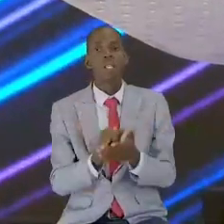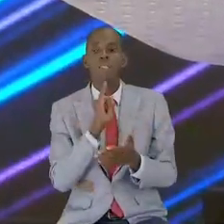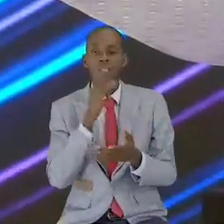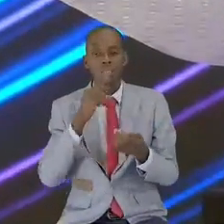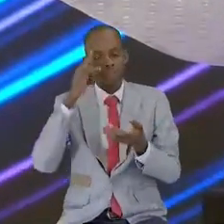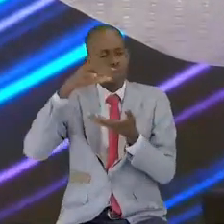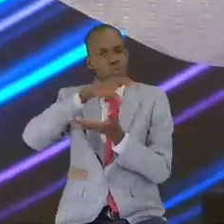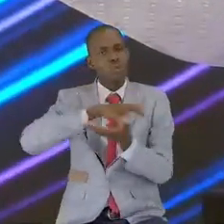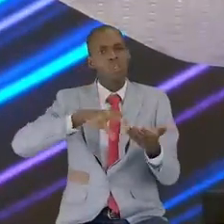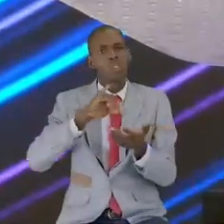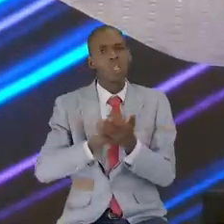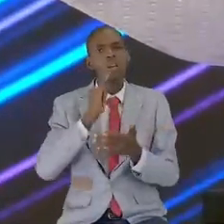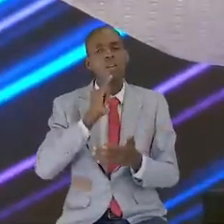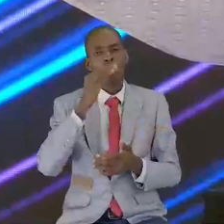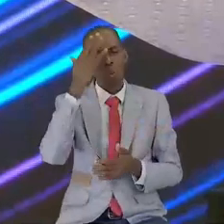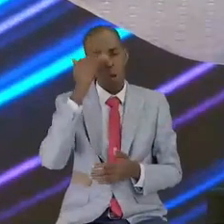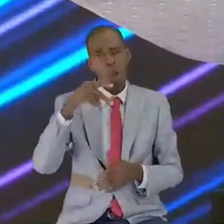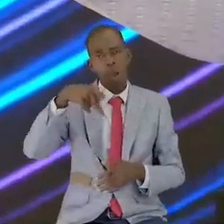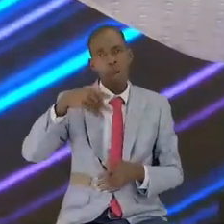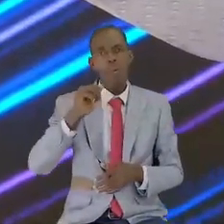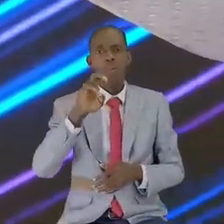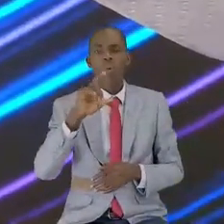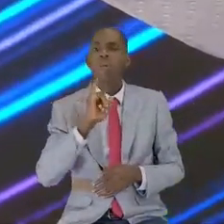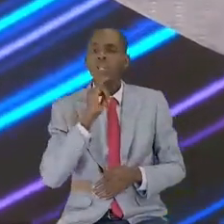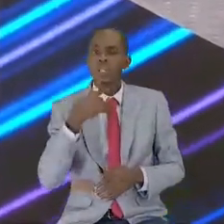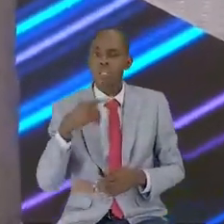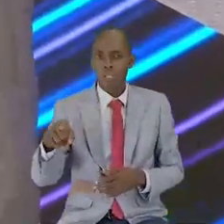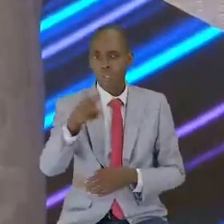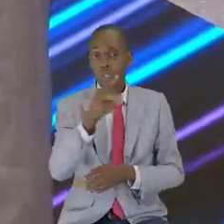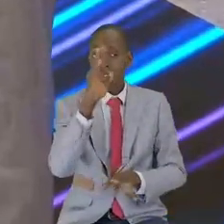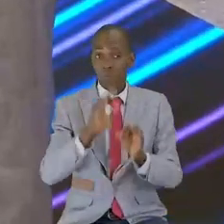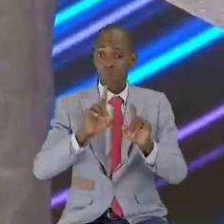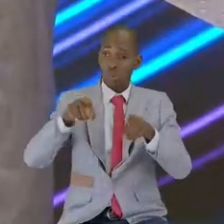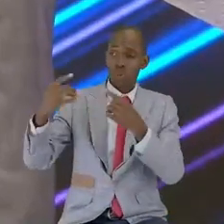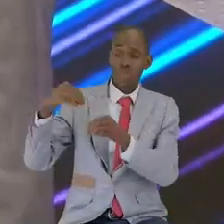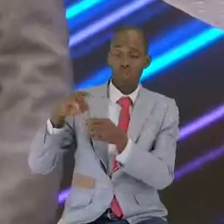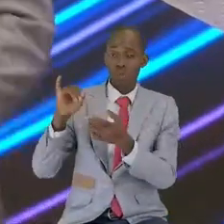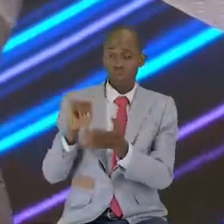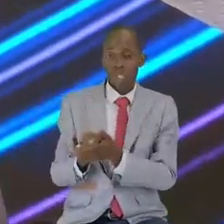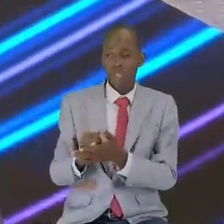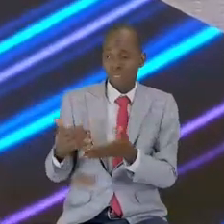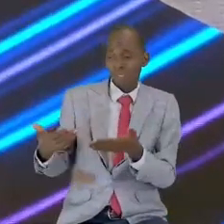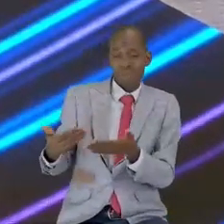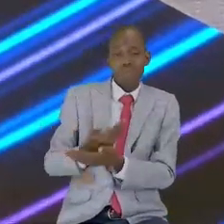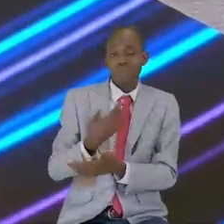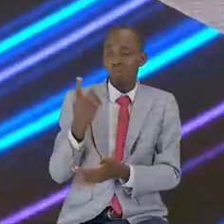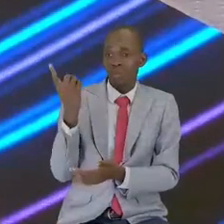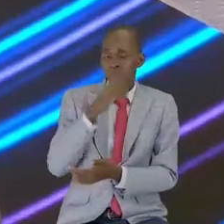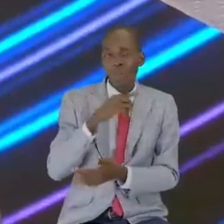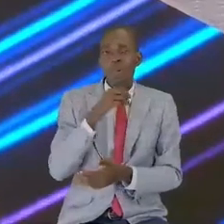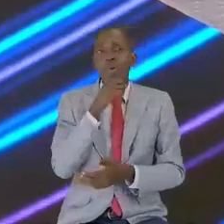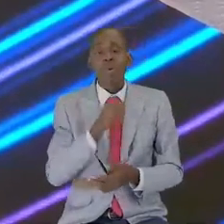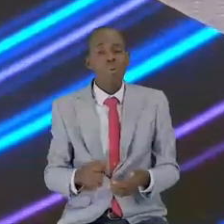pourquoi l'apôtre Paul leur disait, si vous retournez à cela et que vous êtes maintenant circoncis et que